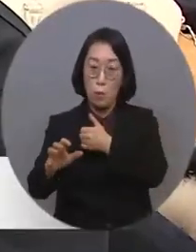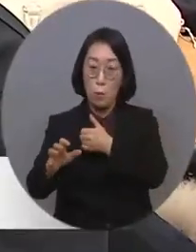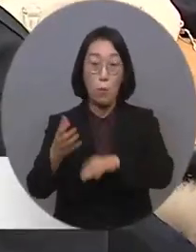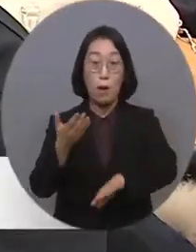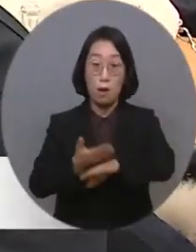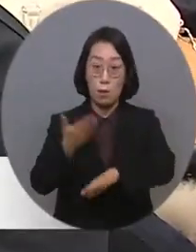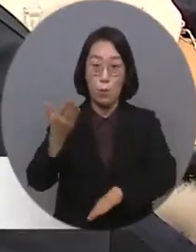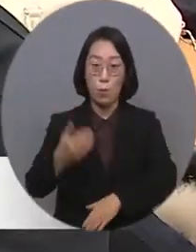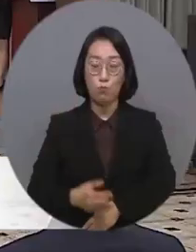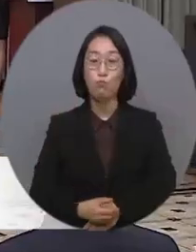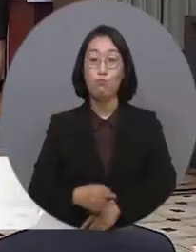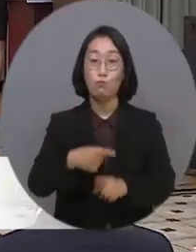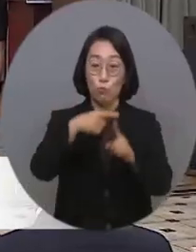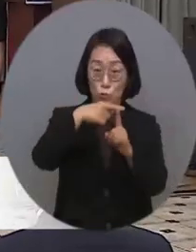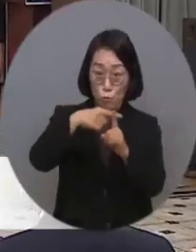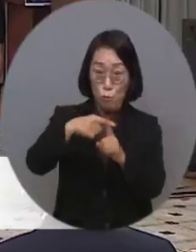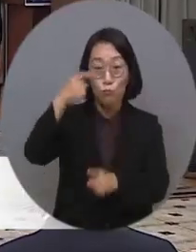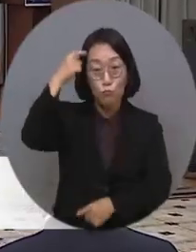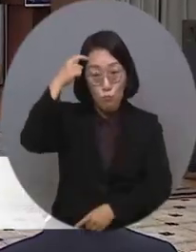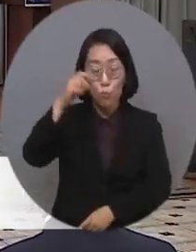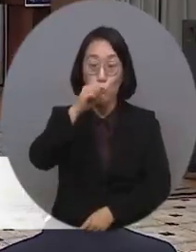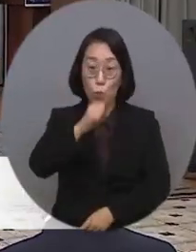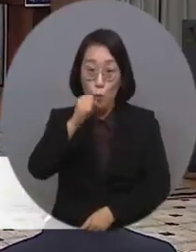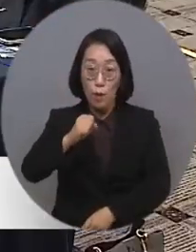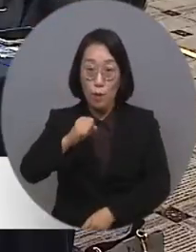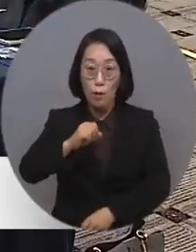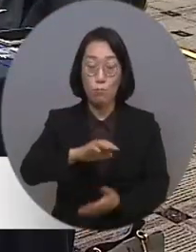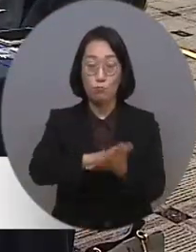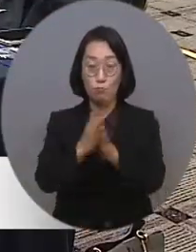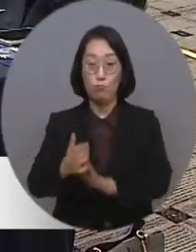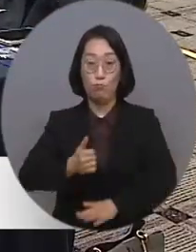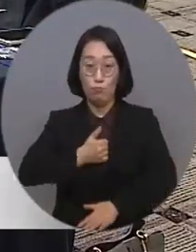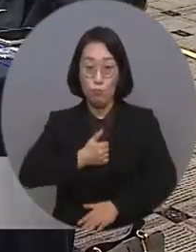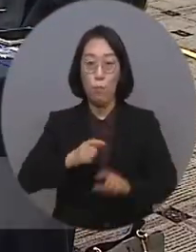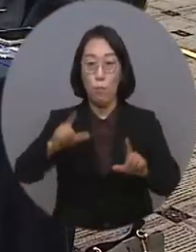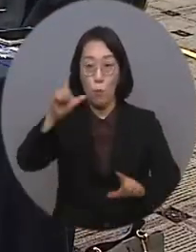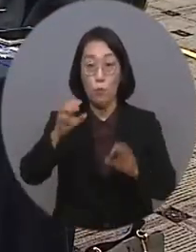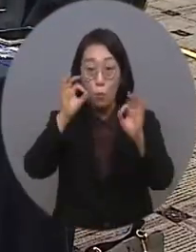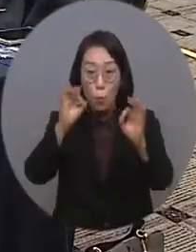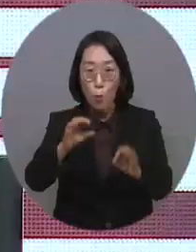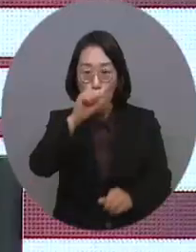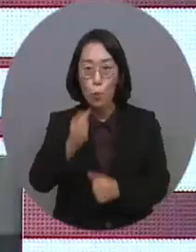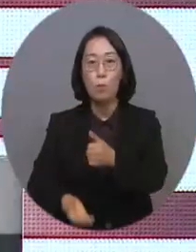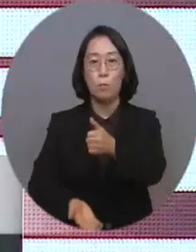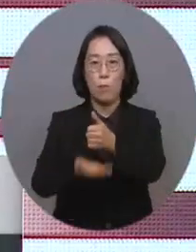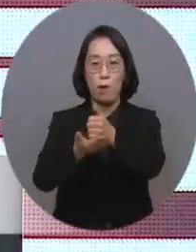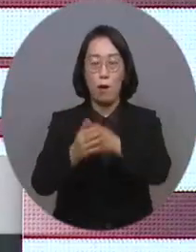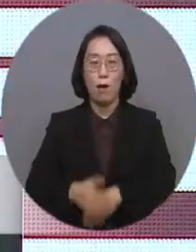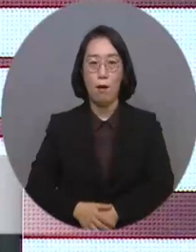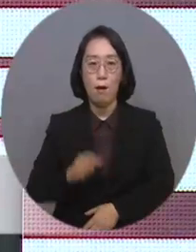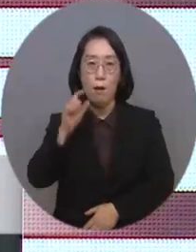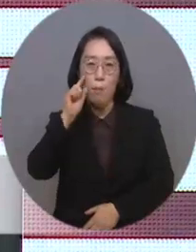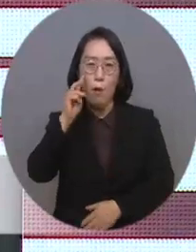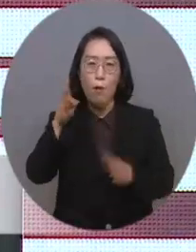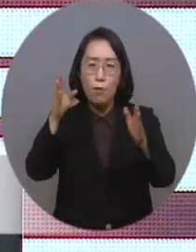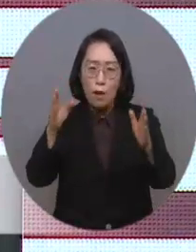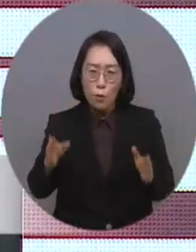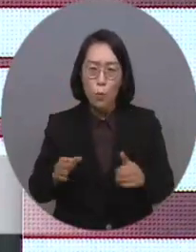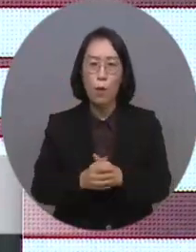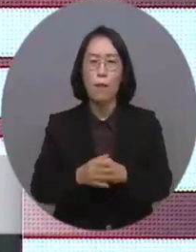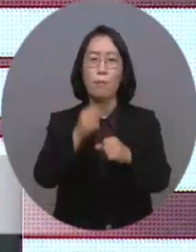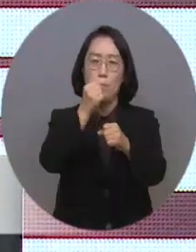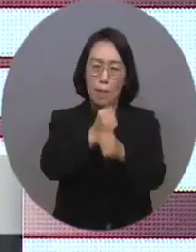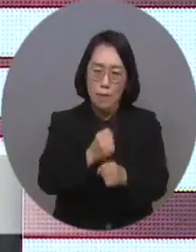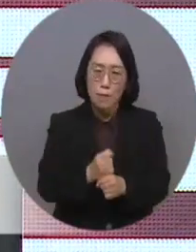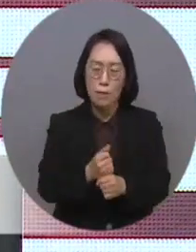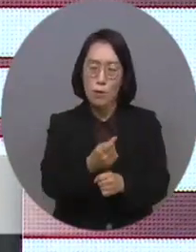긍정적이고 주체적인 대상으로 다룰 수 있다는 메시지를 전달해 좋은 평가를 받았습니다. 몇 달간의 이 제작 기간과